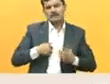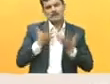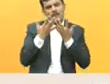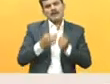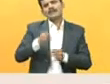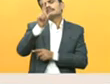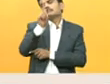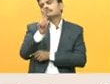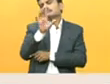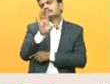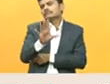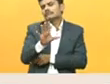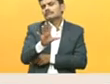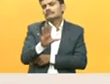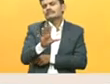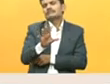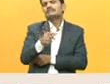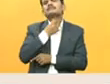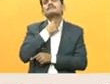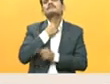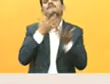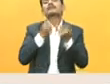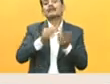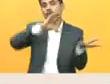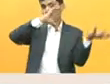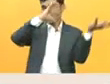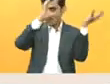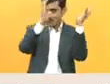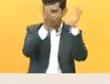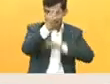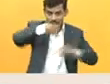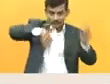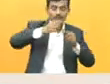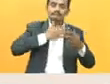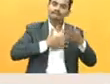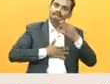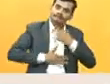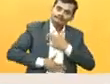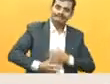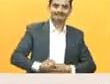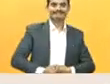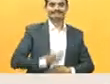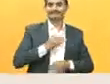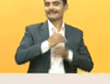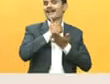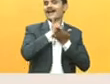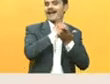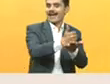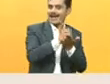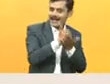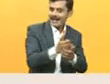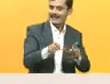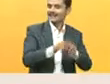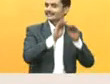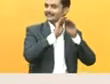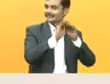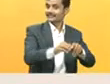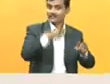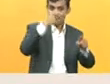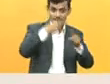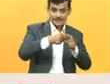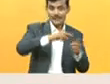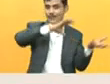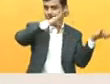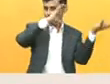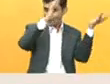अभिलाषा है। वो अभिलाषा ये है कि हम संसार में सुख और शांति कायम करने में मदद पहुंचा सकें और संसार के हाथों में सत्य और